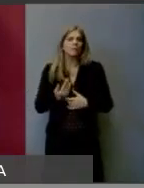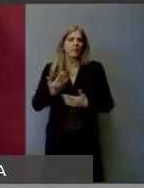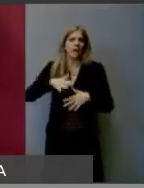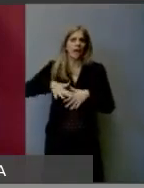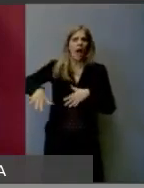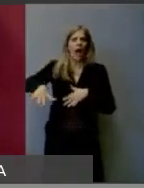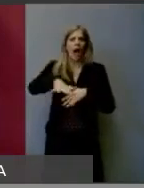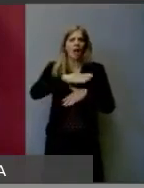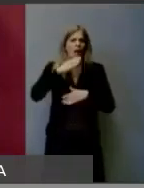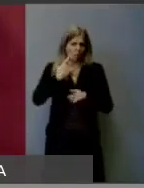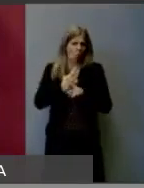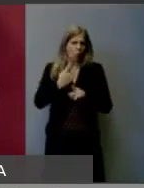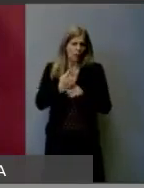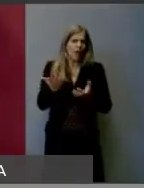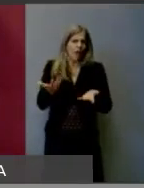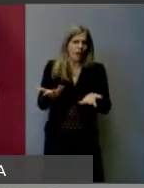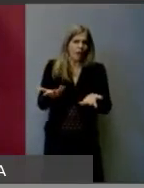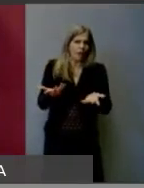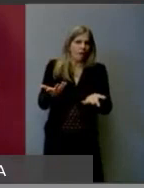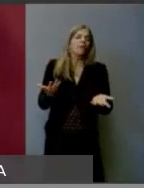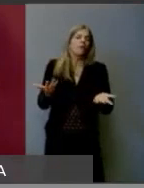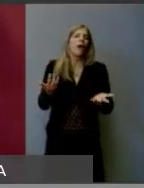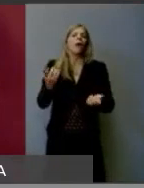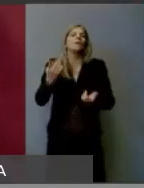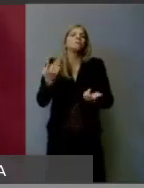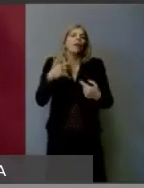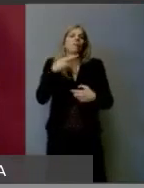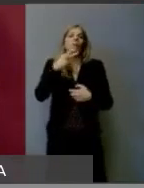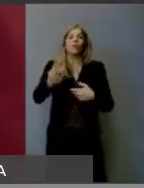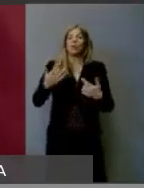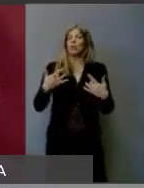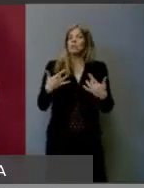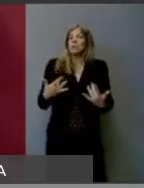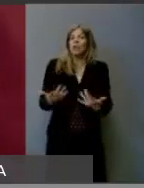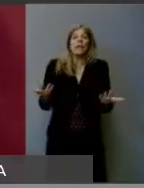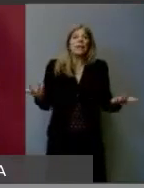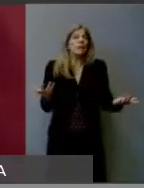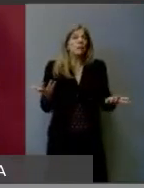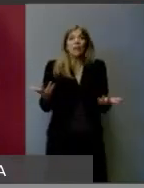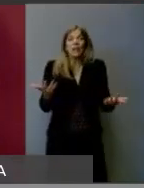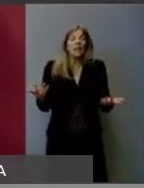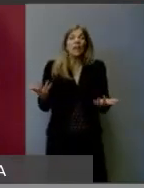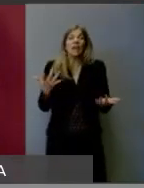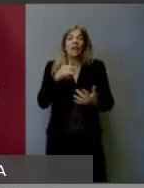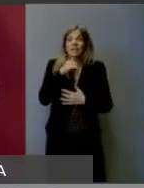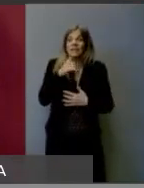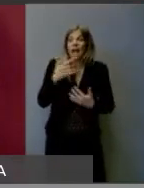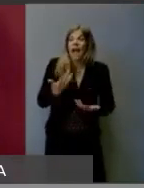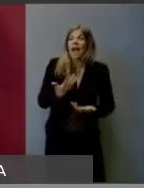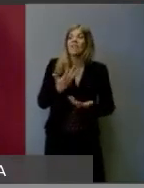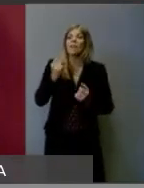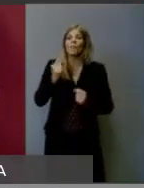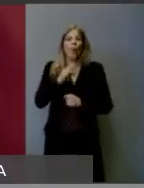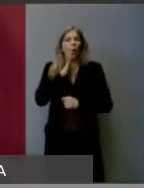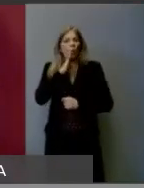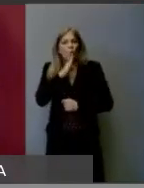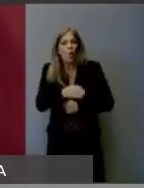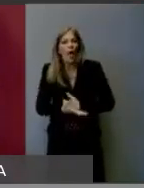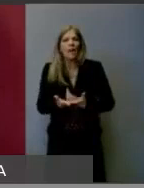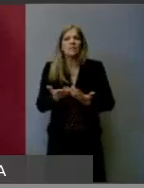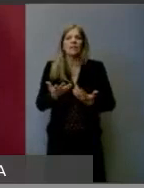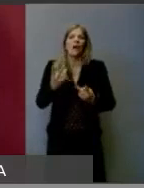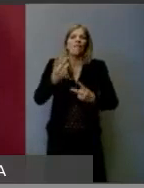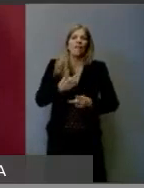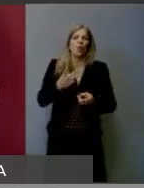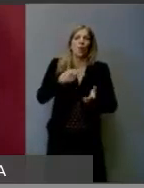e naturalmente ci siamo resi disponibili a dare per quanto possibile anche una consulenza, anche se poi non è l'ufficio animali